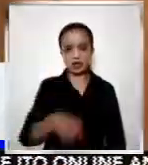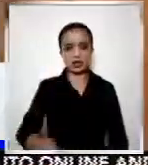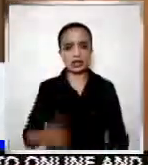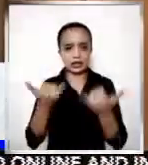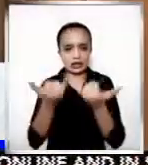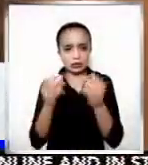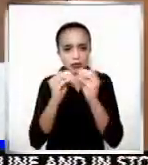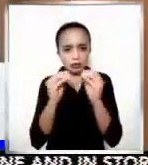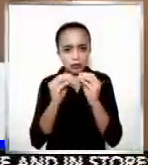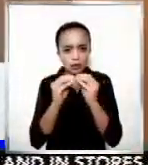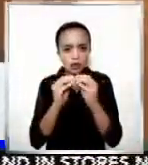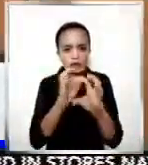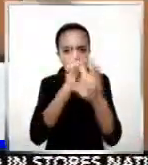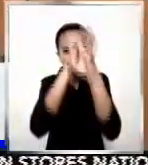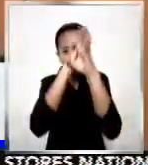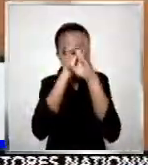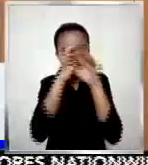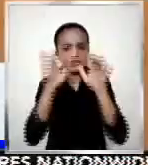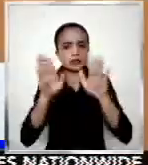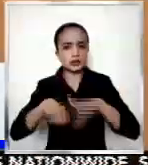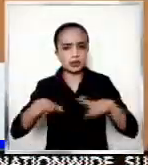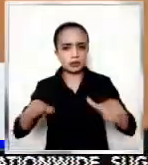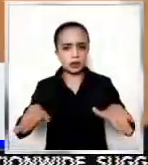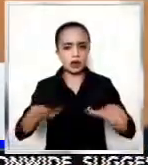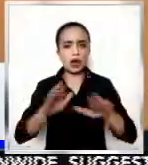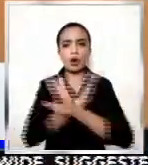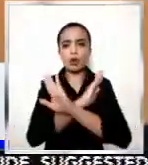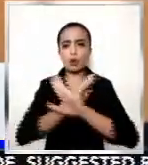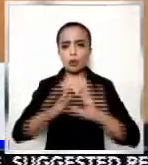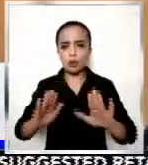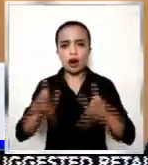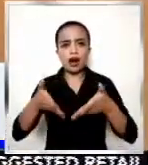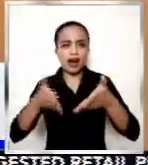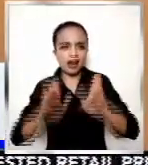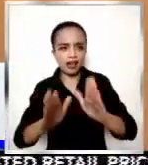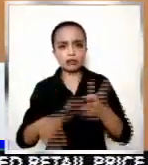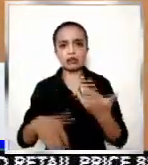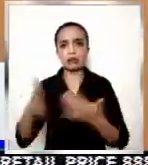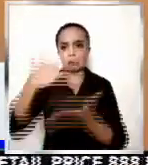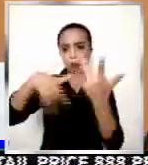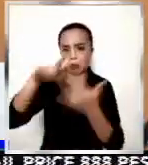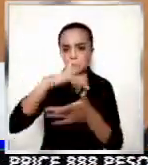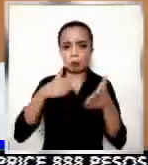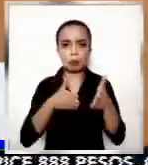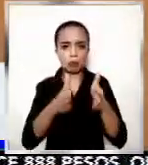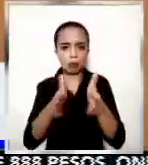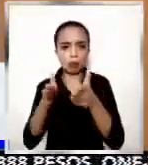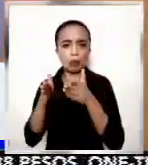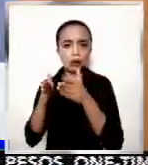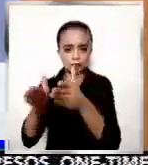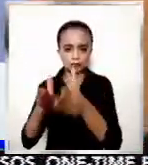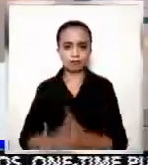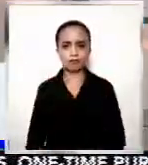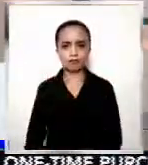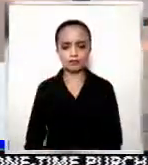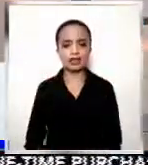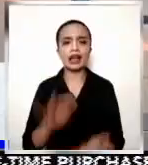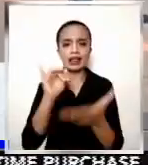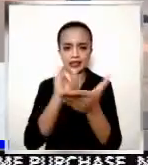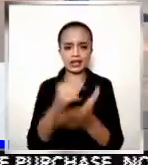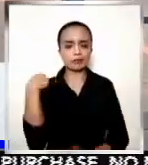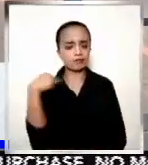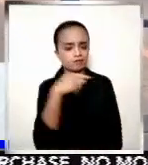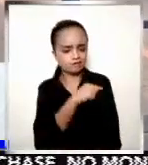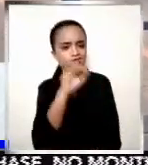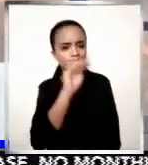anak. Huwag po natin silang pangalabasin sa lansangan. Puno na po ang ating pagamutan.